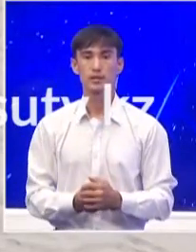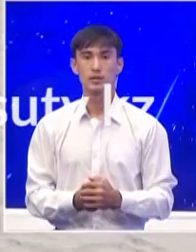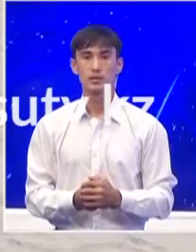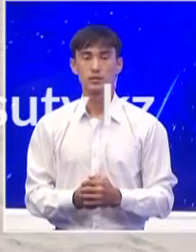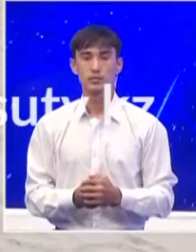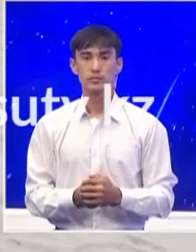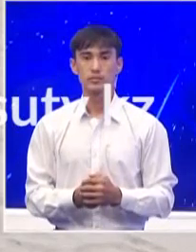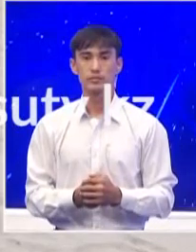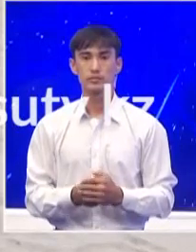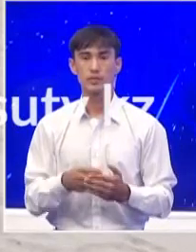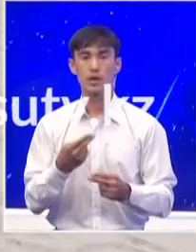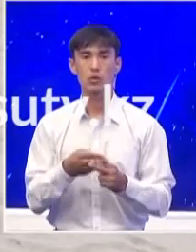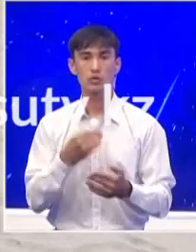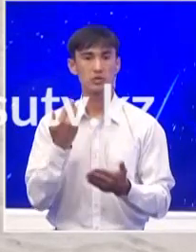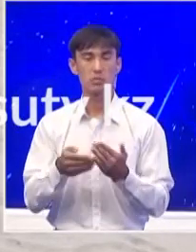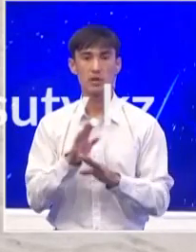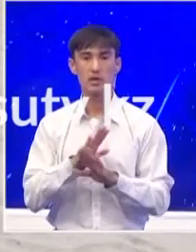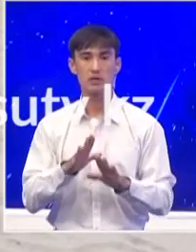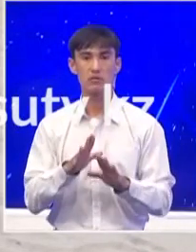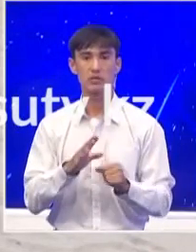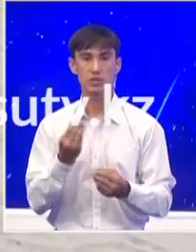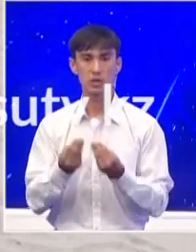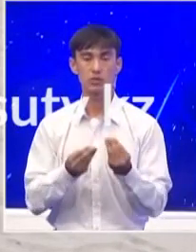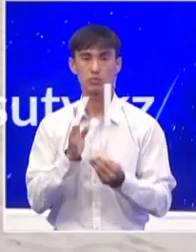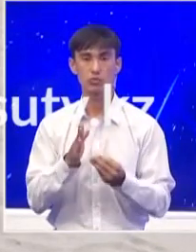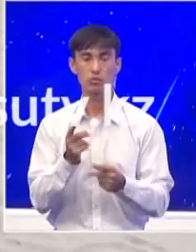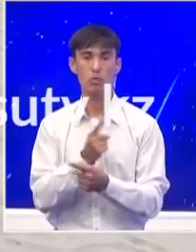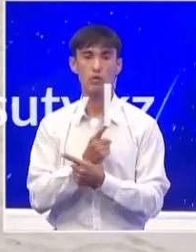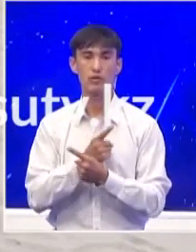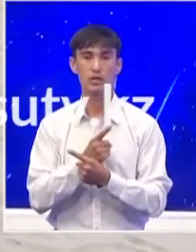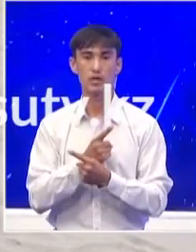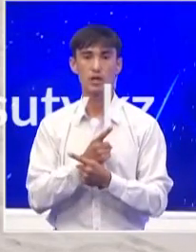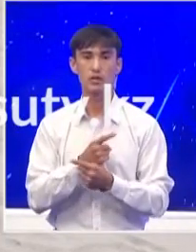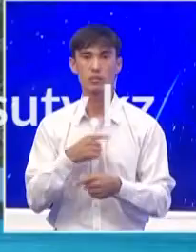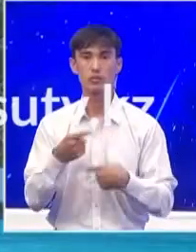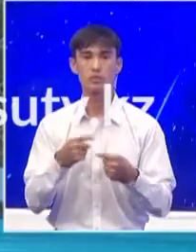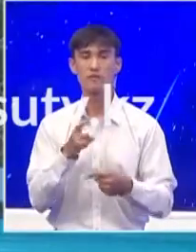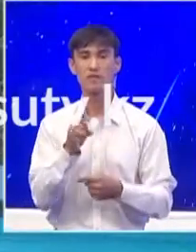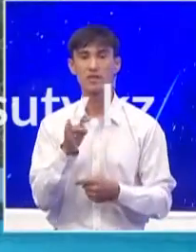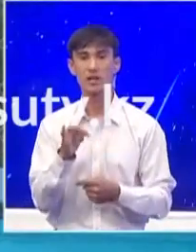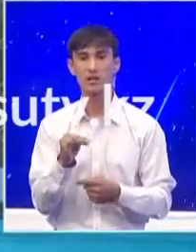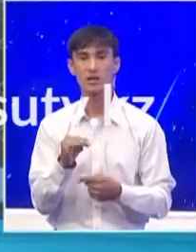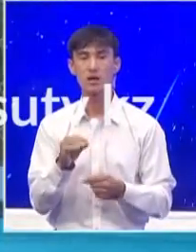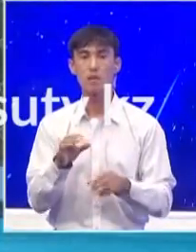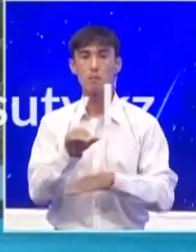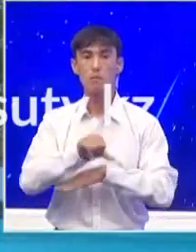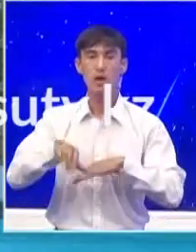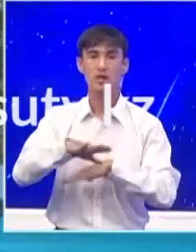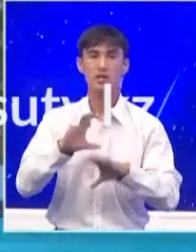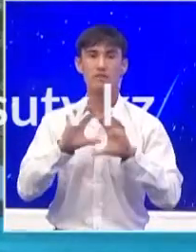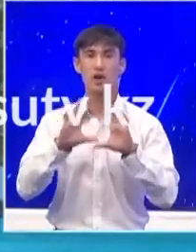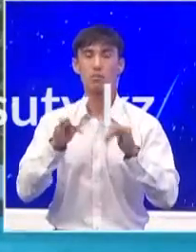не проигрывают и уже играет они полуфинал и вот он финал пляжный волейбол развился как